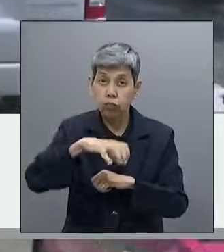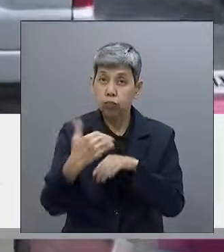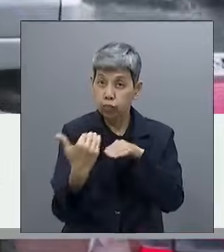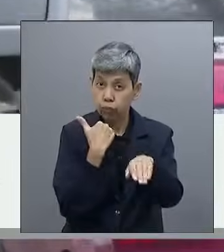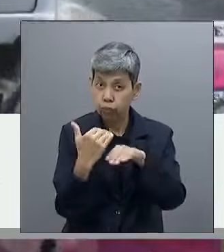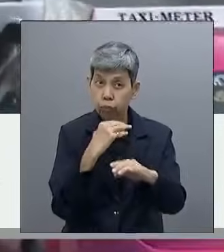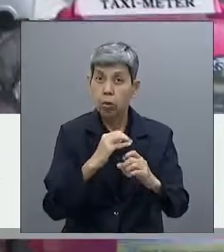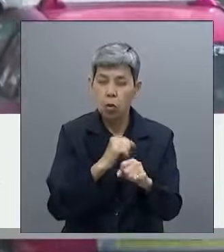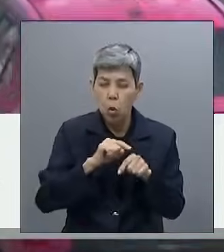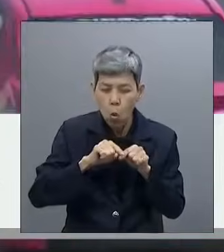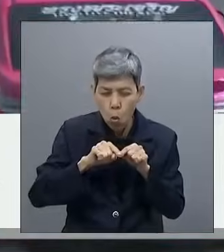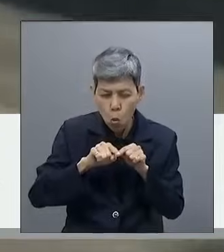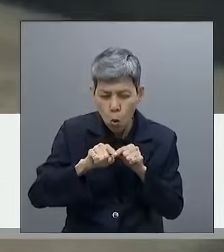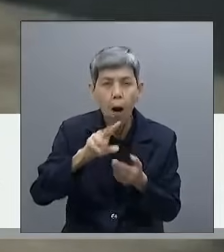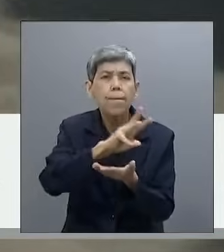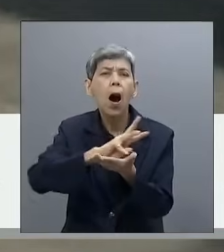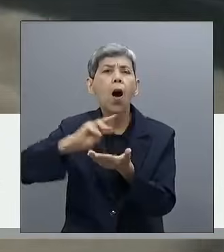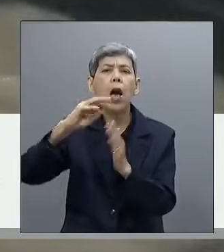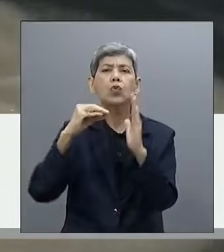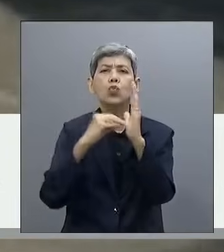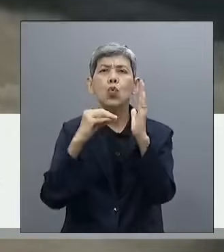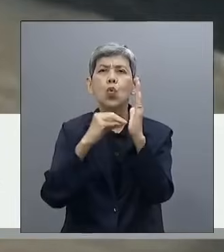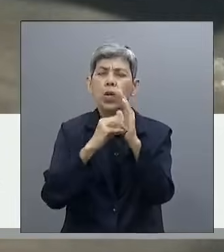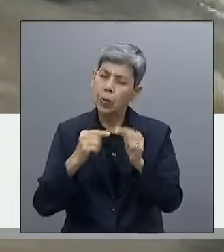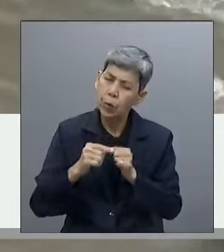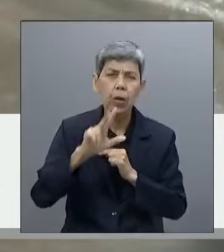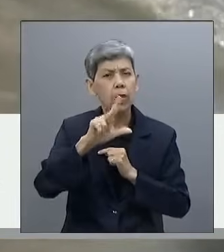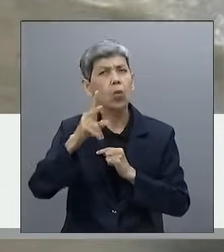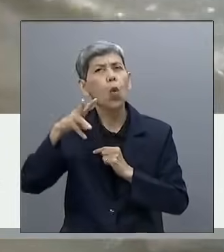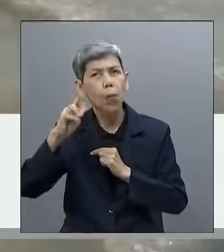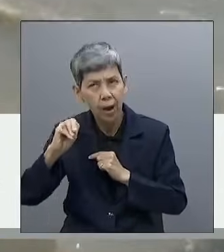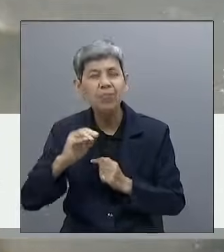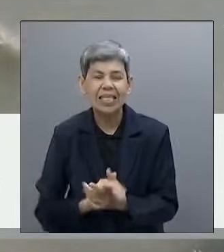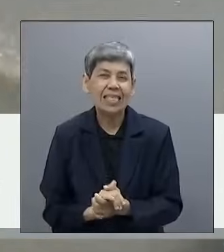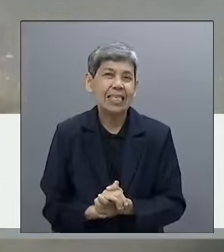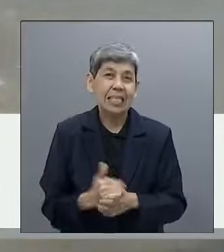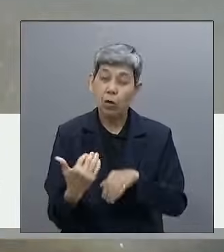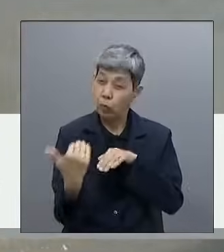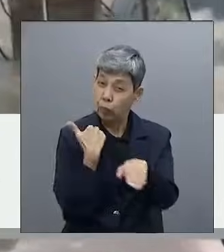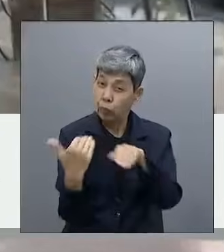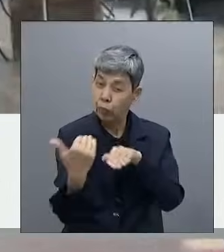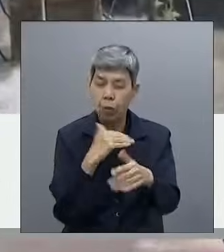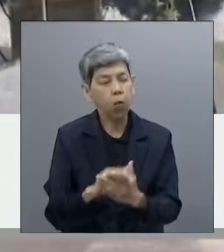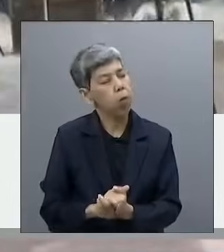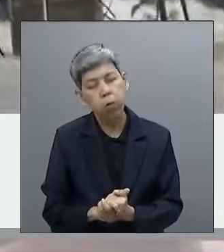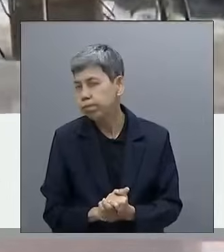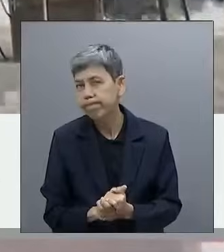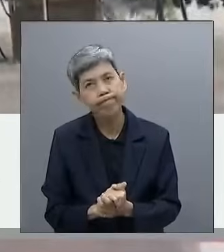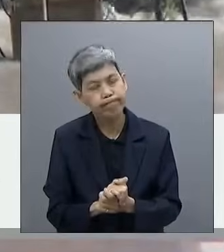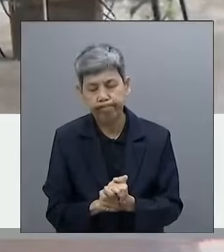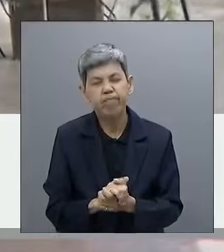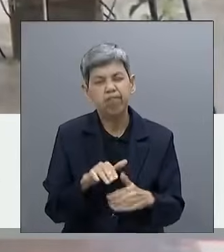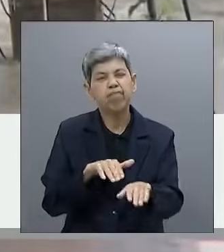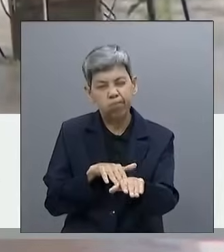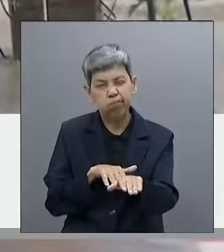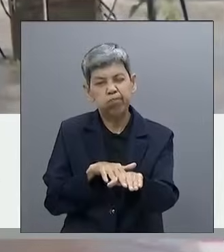สิตยาวไปถึงหน้ามหาวิทยาลัยกรุงเทพค่ะประมาณ3กิโลเมตรด้วยกันก็ทำให้การสัญจรการจราจรติดขัด